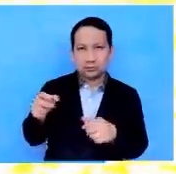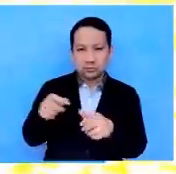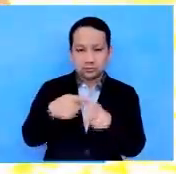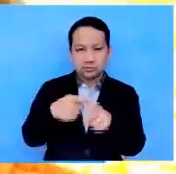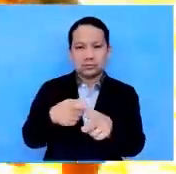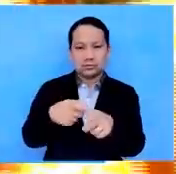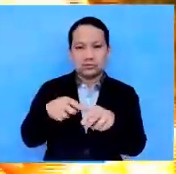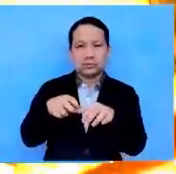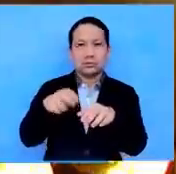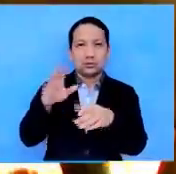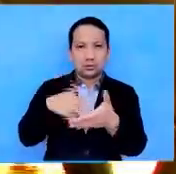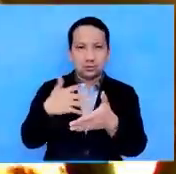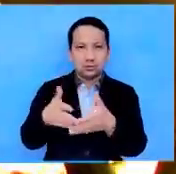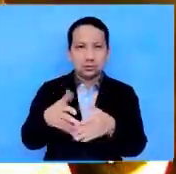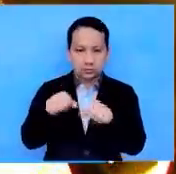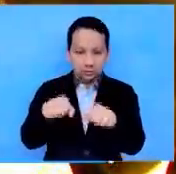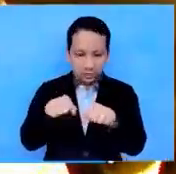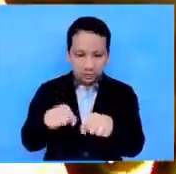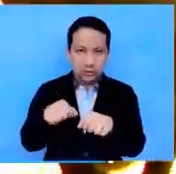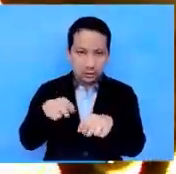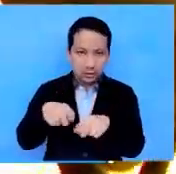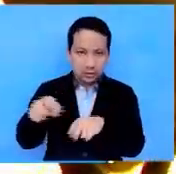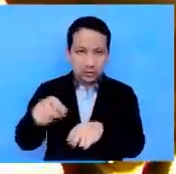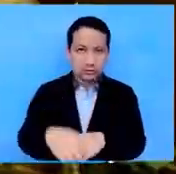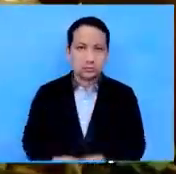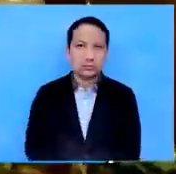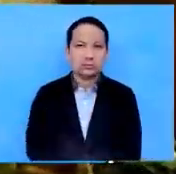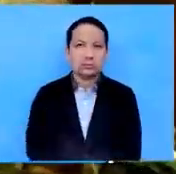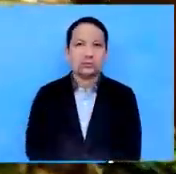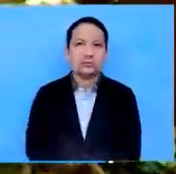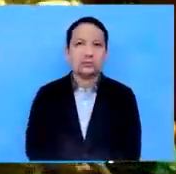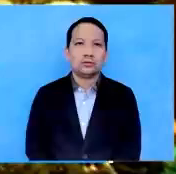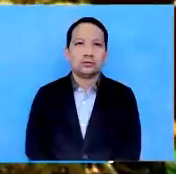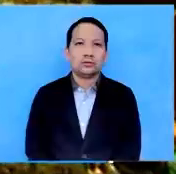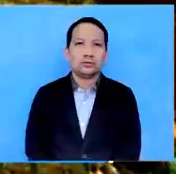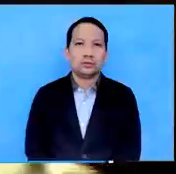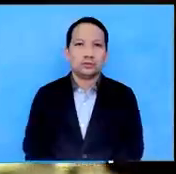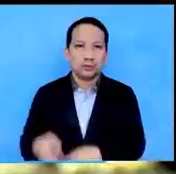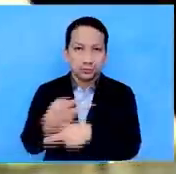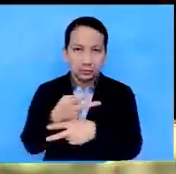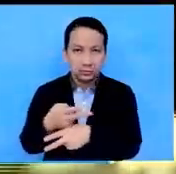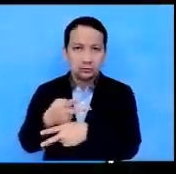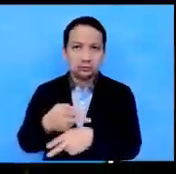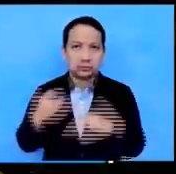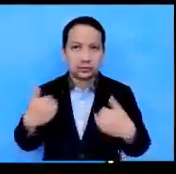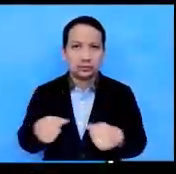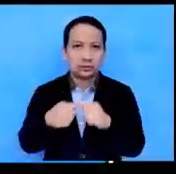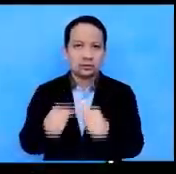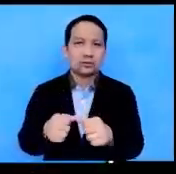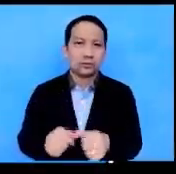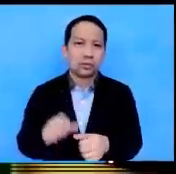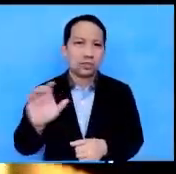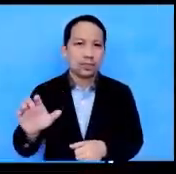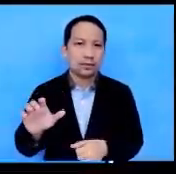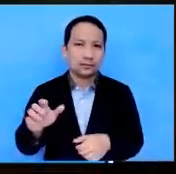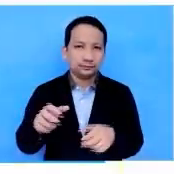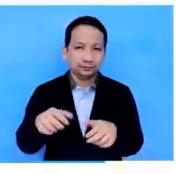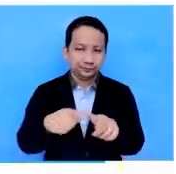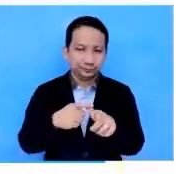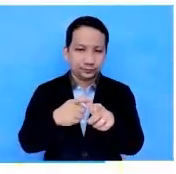date karera na yon Oo para ang tao raw kung alagaan at ikondisyon ang kanyang mga pangarerang